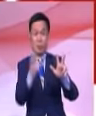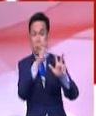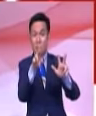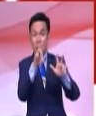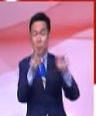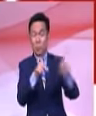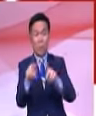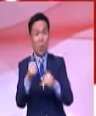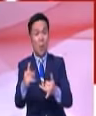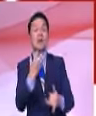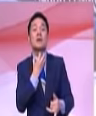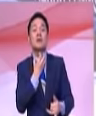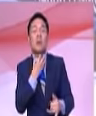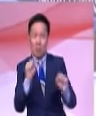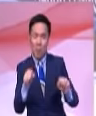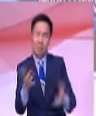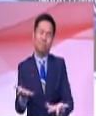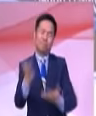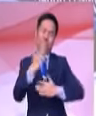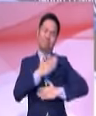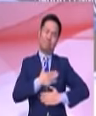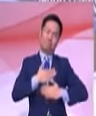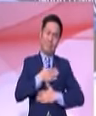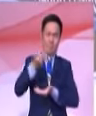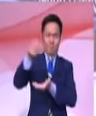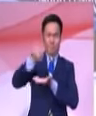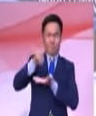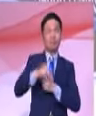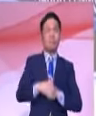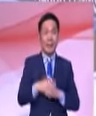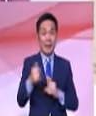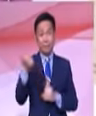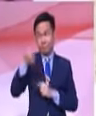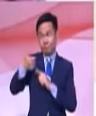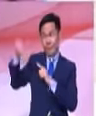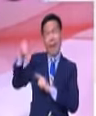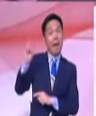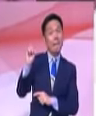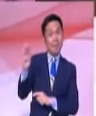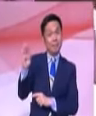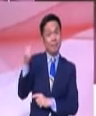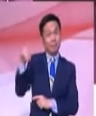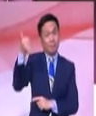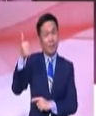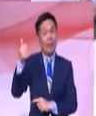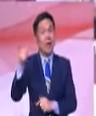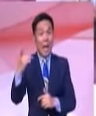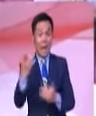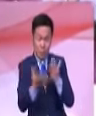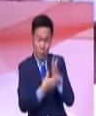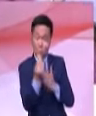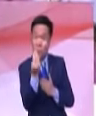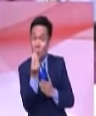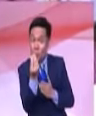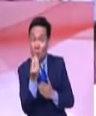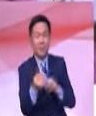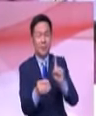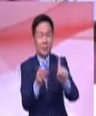di seluruh negeri ini. Menteri Besar Datuk Sarani Mohamad berkata, setiap penerima akan diberi wang tunai